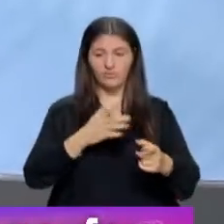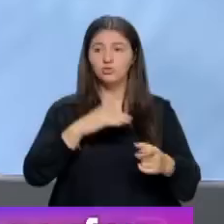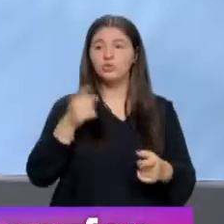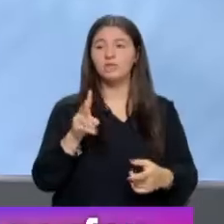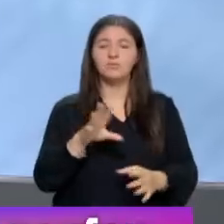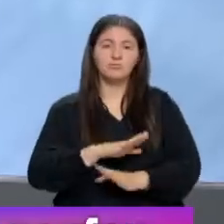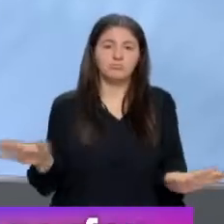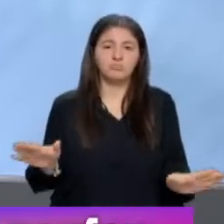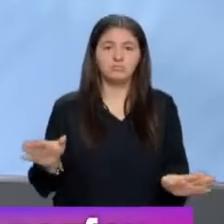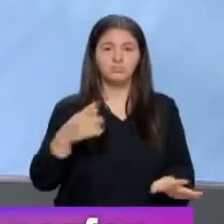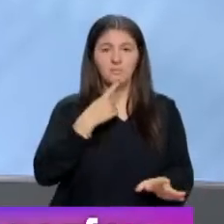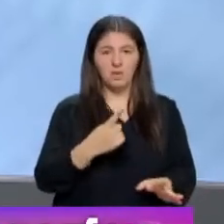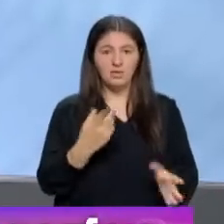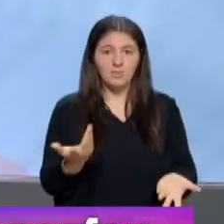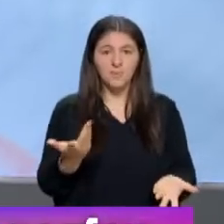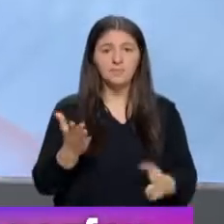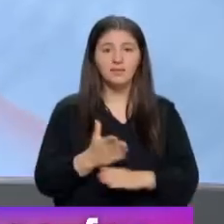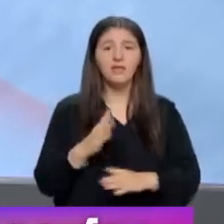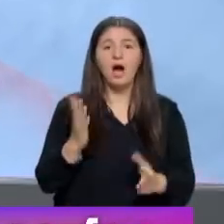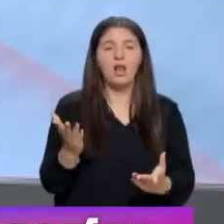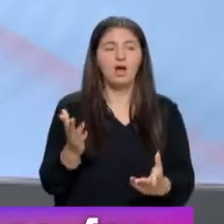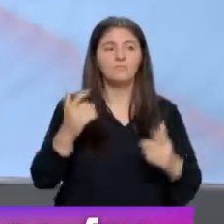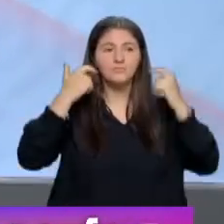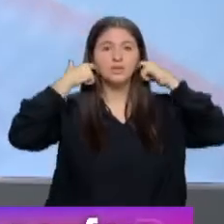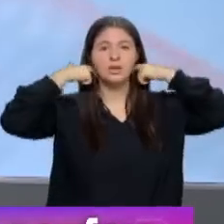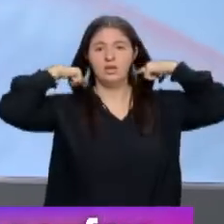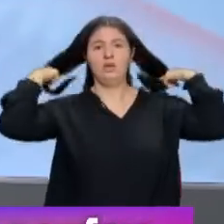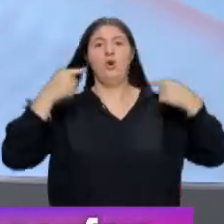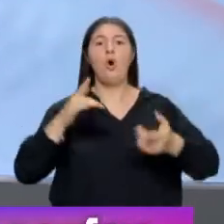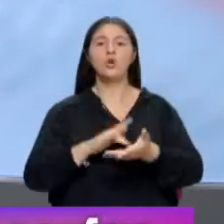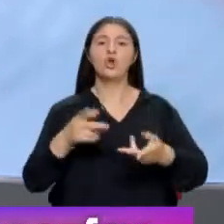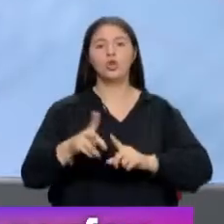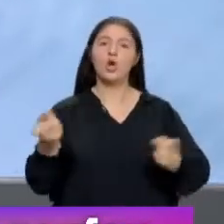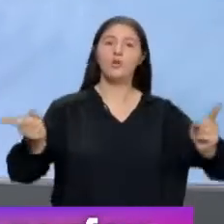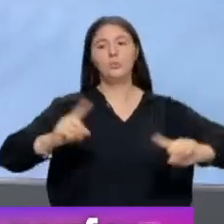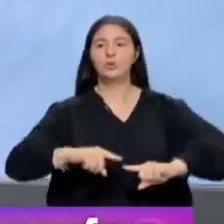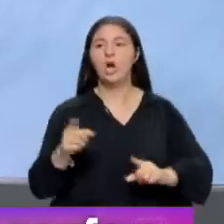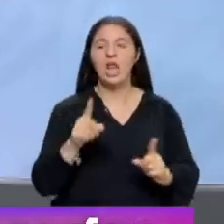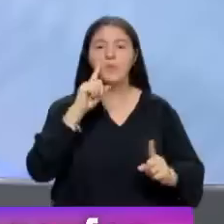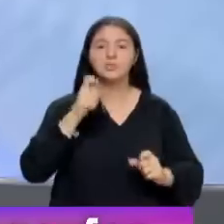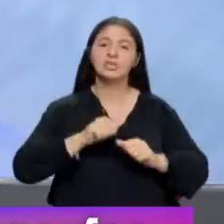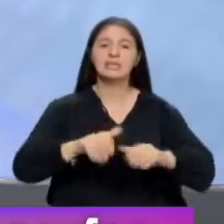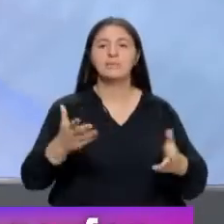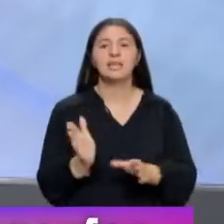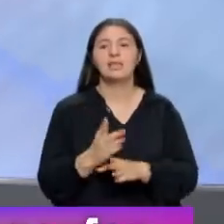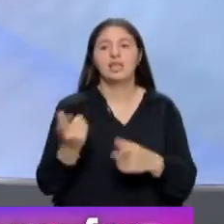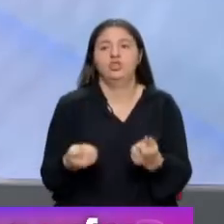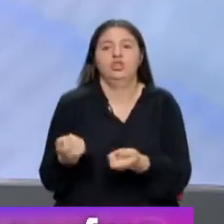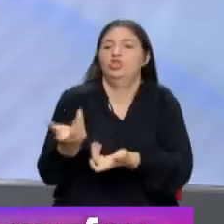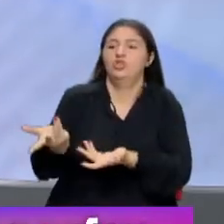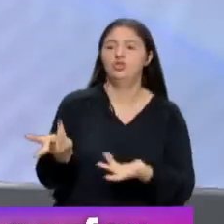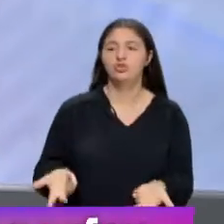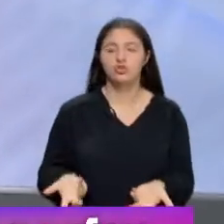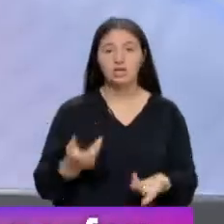varsa %25 sınırı da varsa neden insanlar orta yolda buluşmak zorunda kalıyor para bolluk sistemi de niye devreye